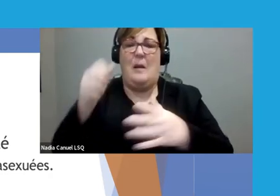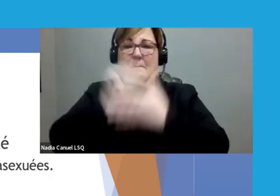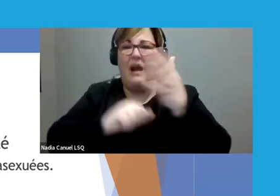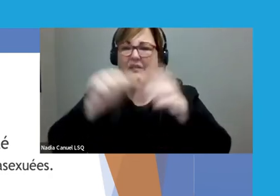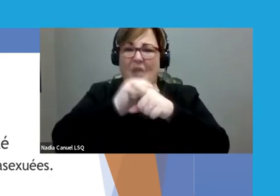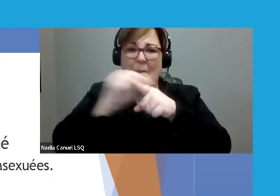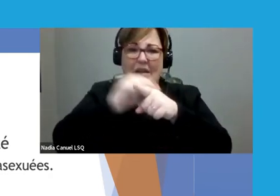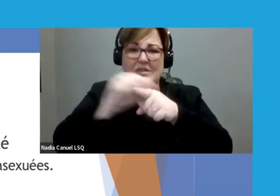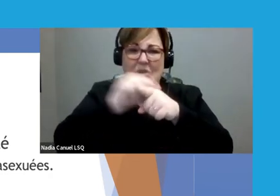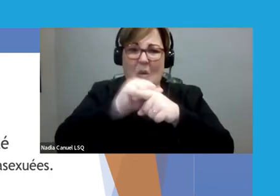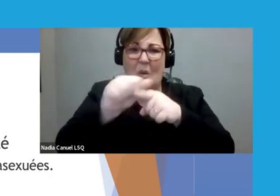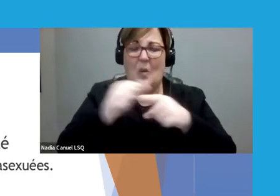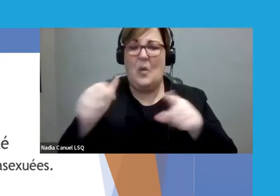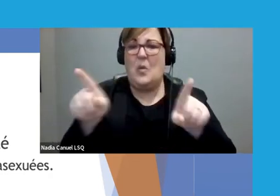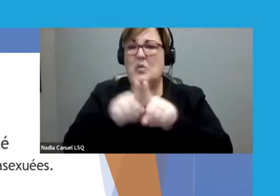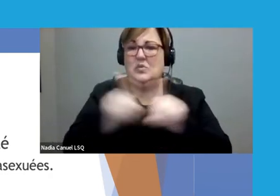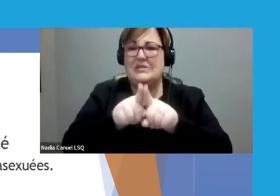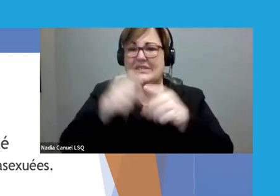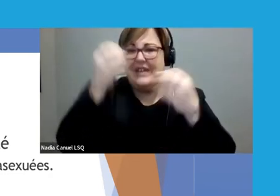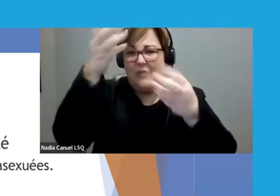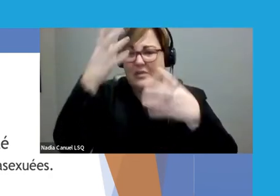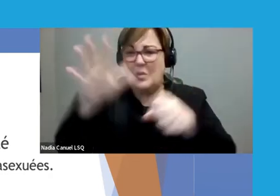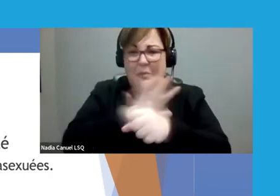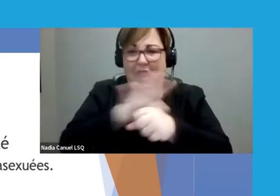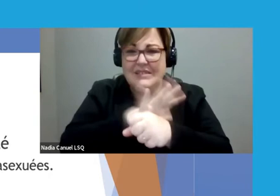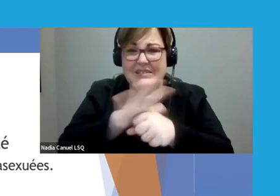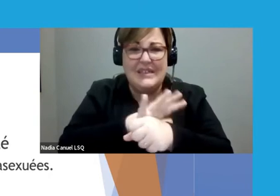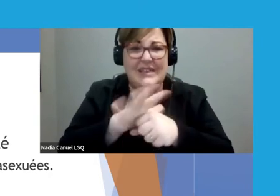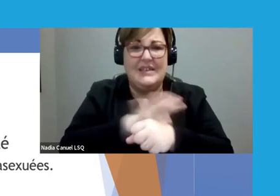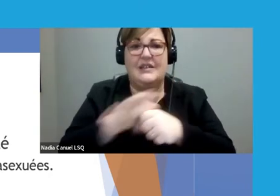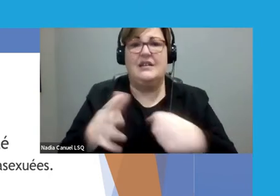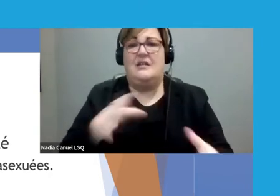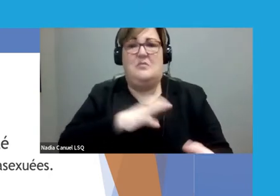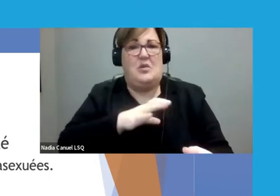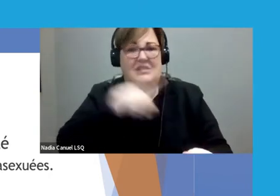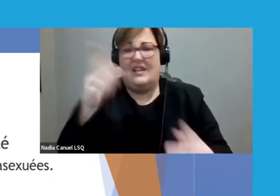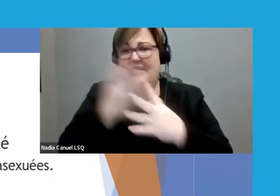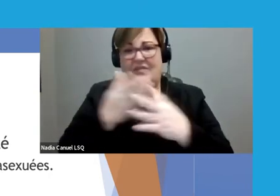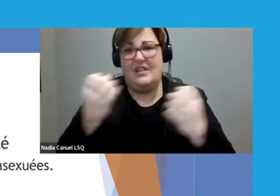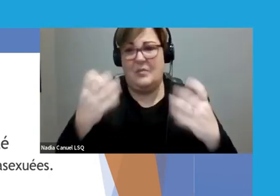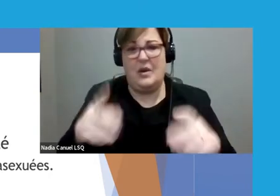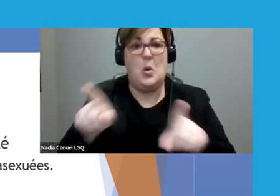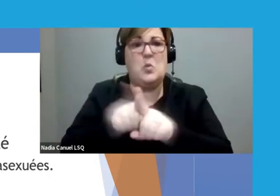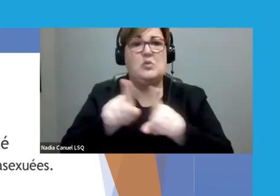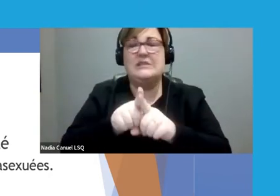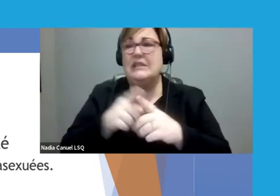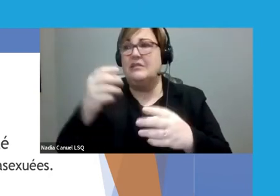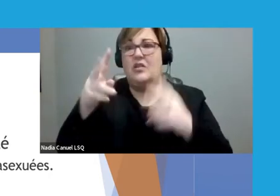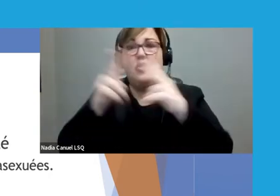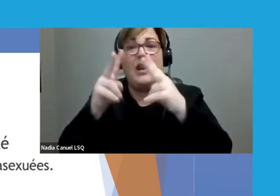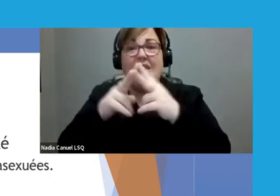Aussi, un manque de formation chez les intervenants et chez les policiers. Et un manque de connaissances